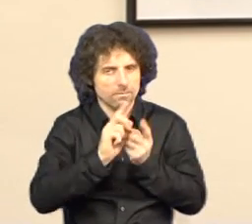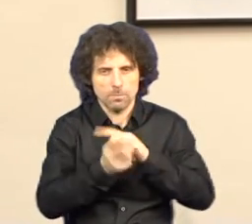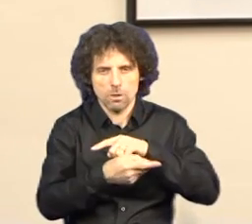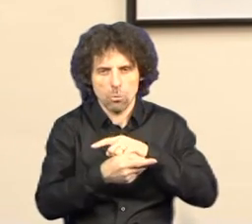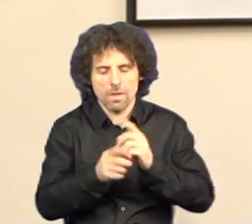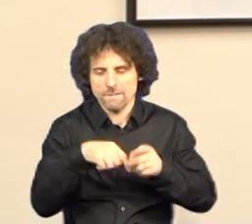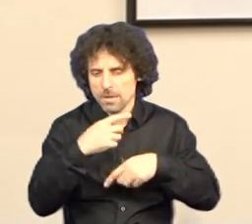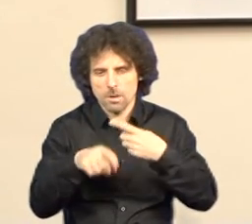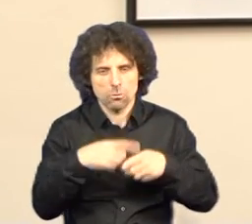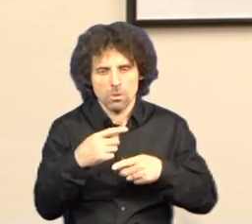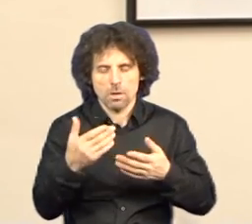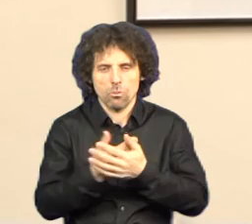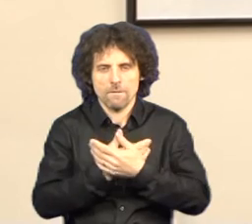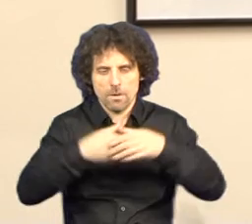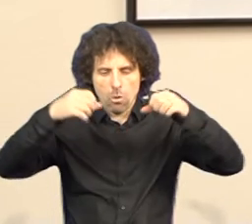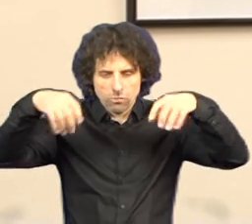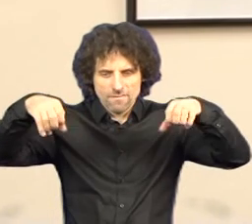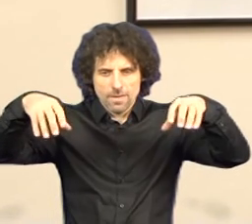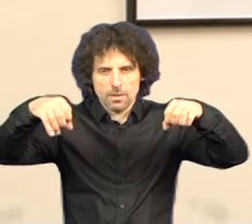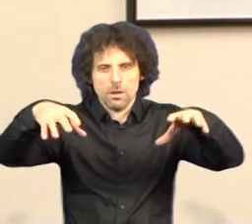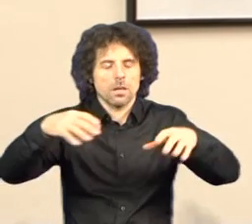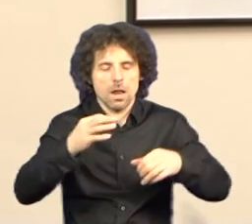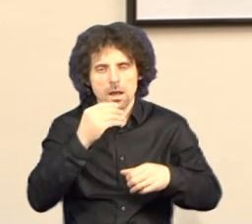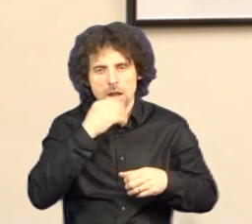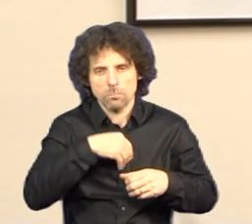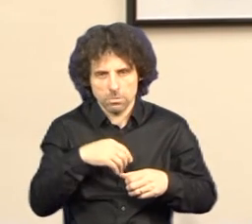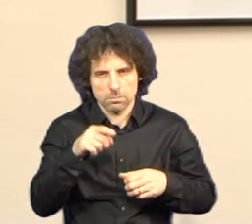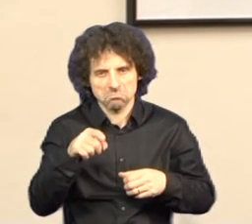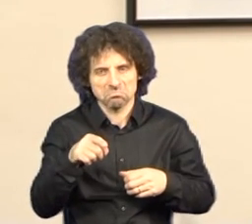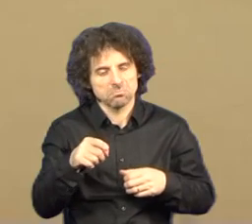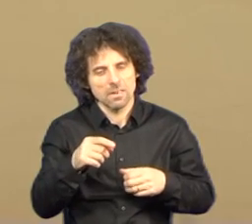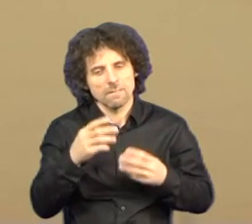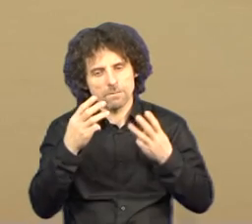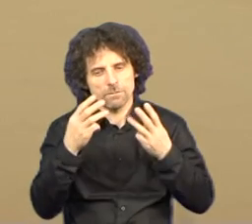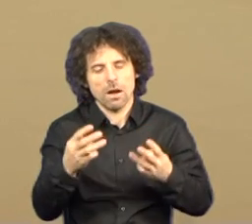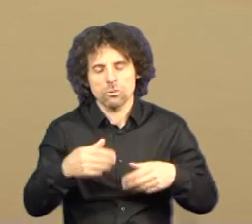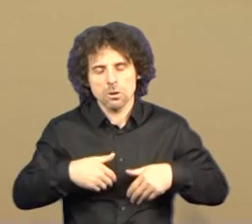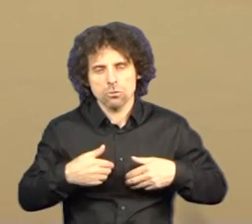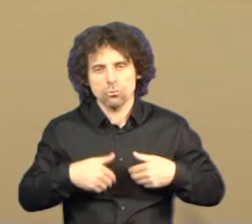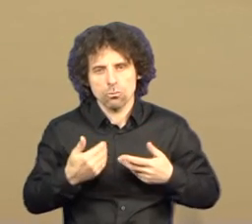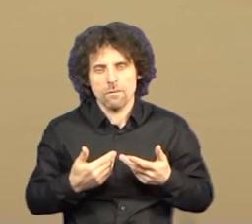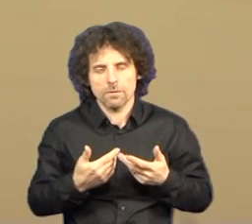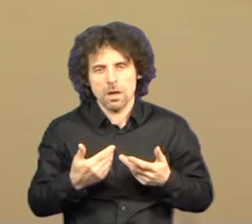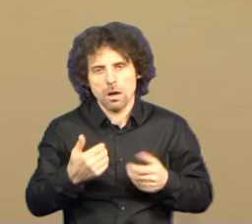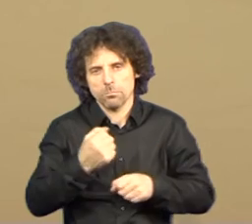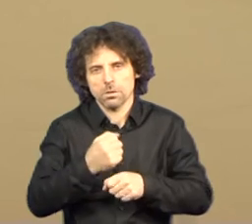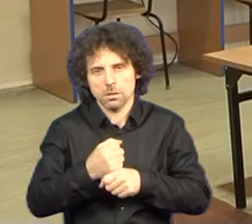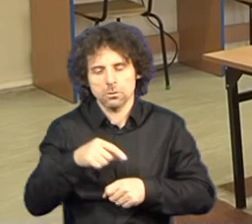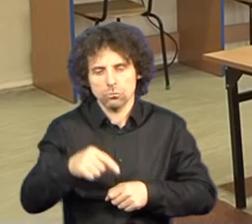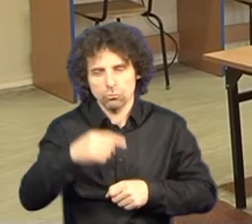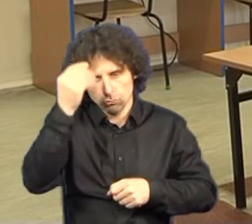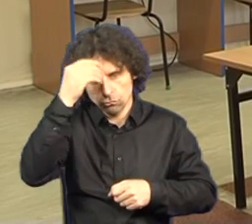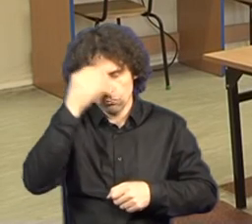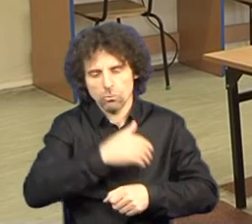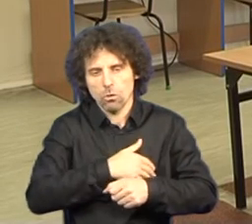oświetlenie, odpowiednią ilość luksów na stanowisku pracy, to jest bardzo ważne dla zdrowia i funkcjonowania dzieci w szkole.